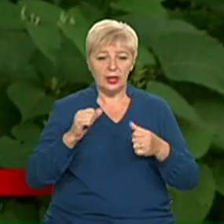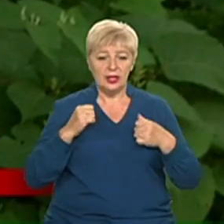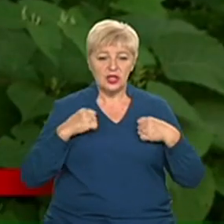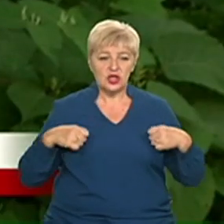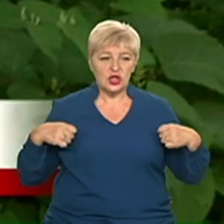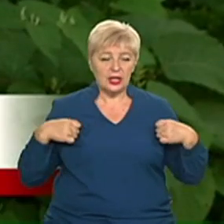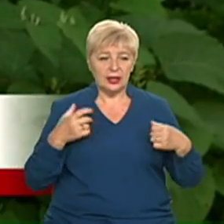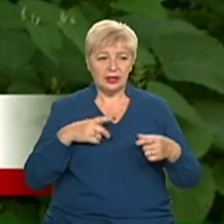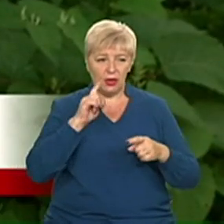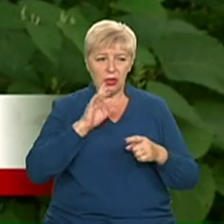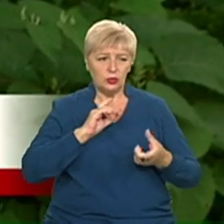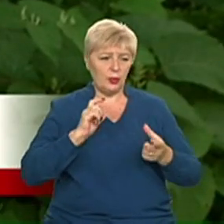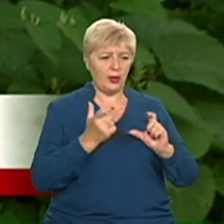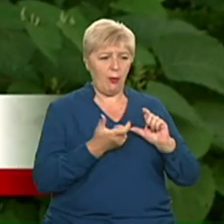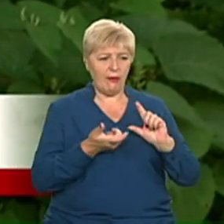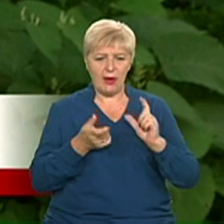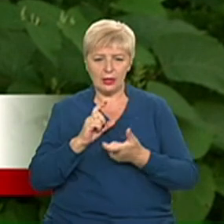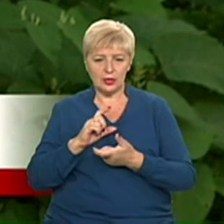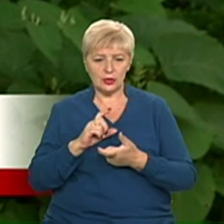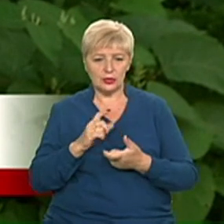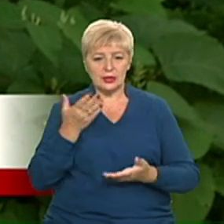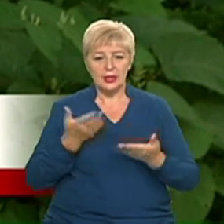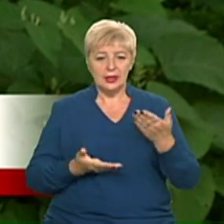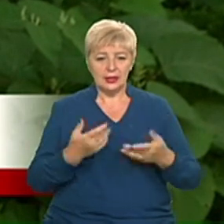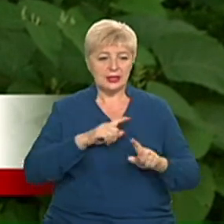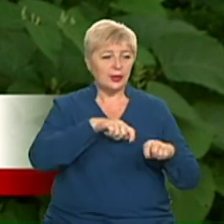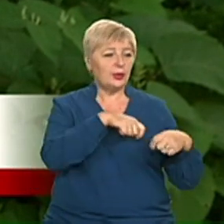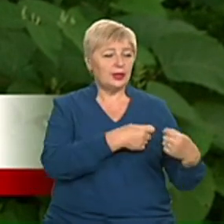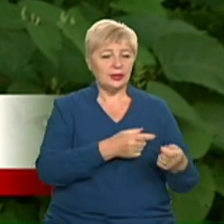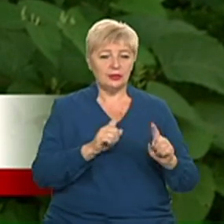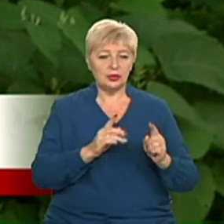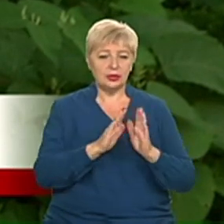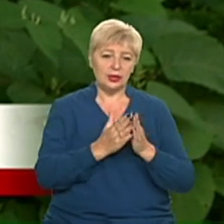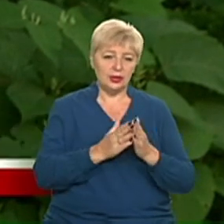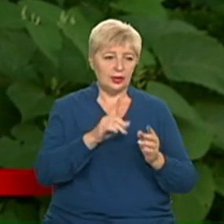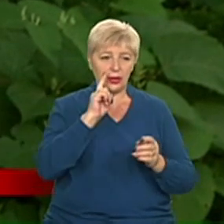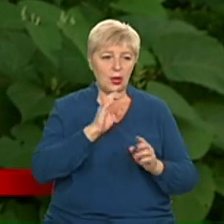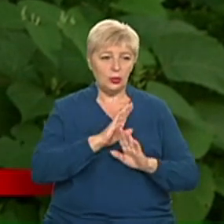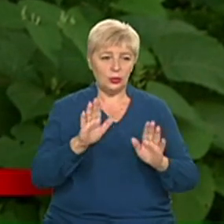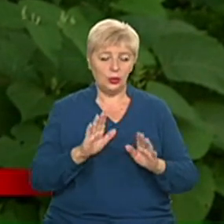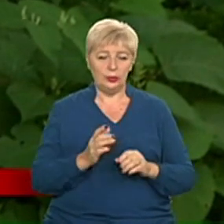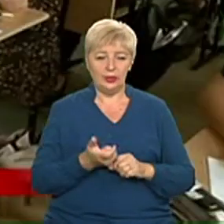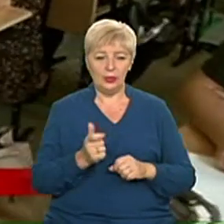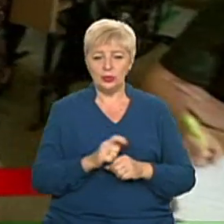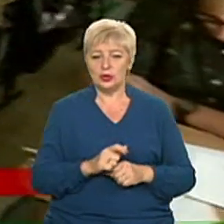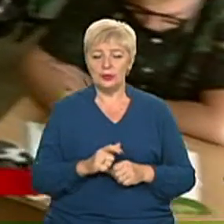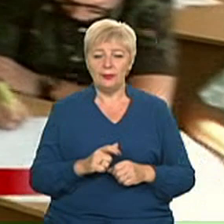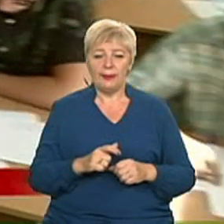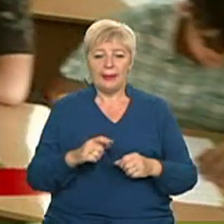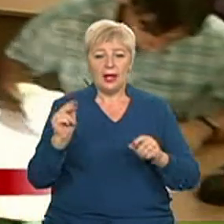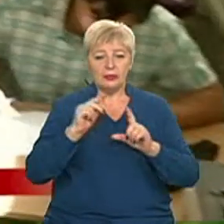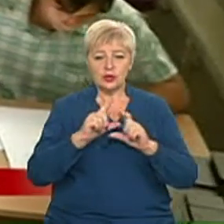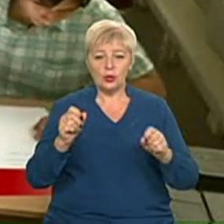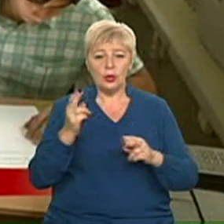ще неудобно поворачуватися. Якщо передавати щось, наприклад, книжку, то неудобно в жилетці дуже. Школі без